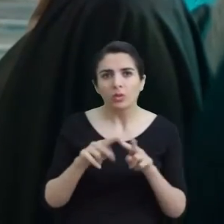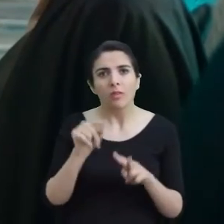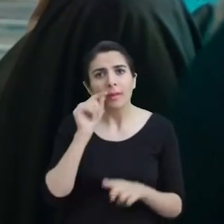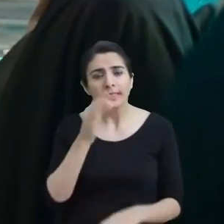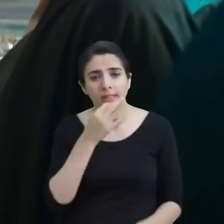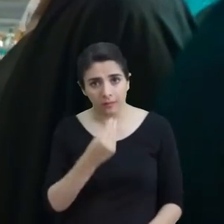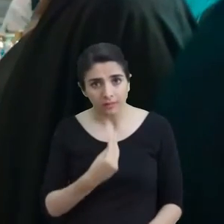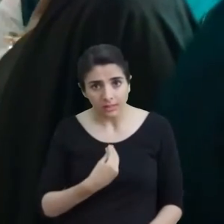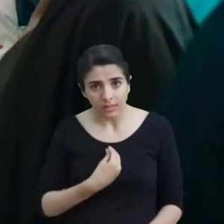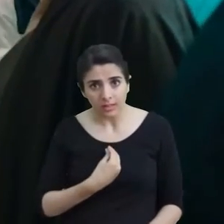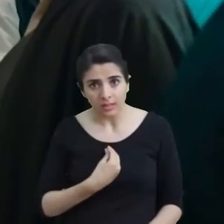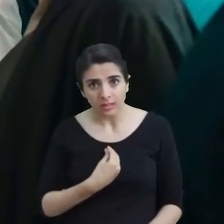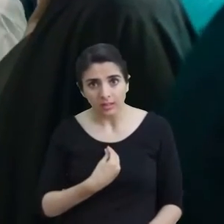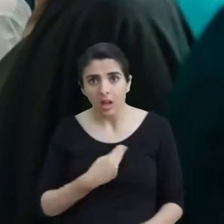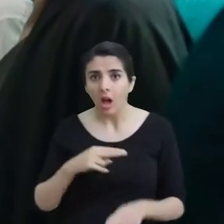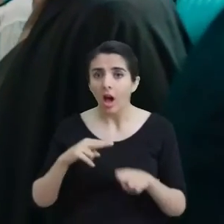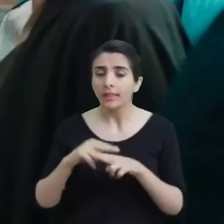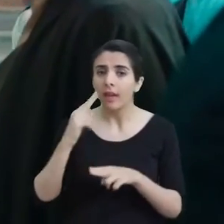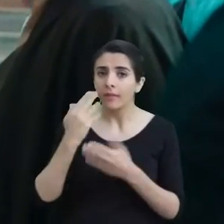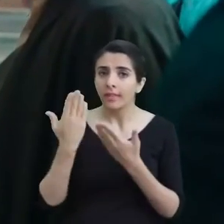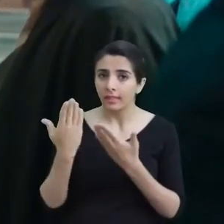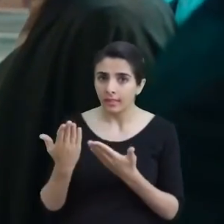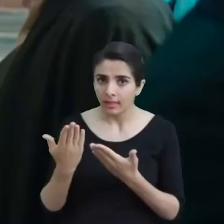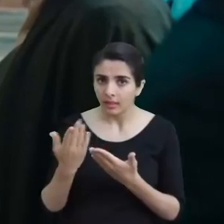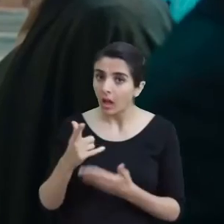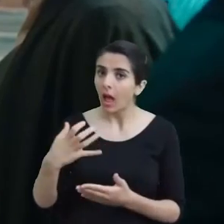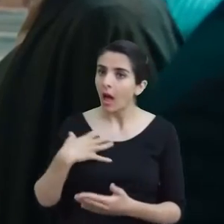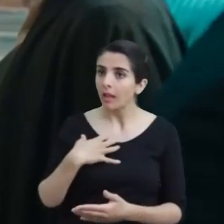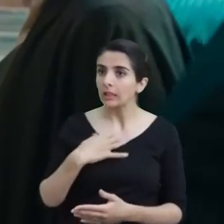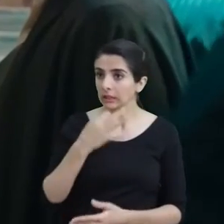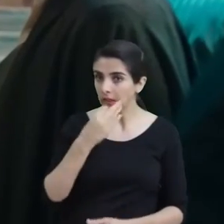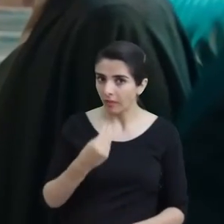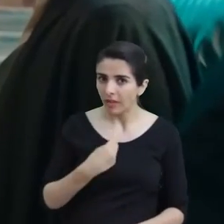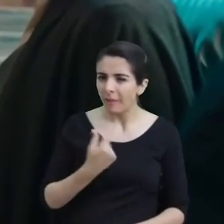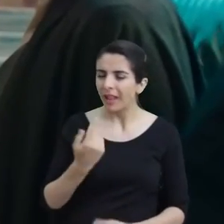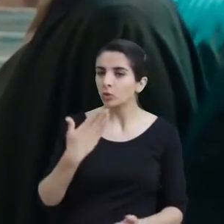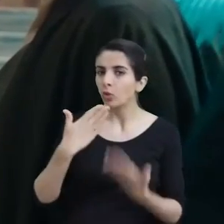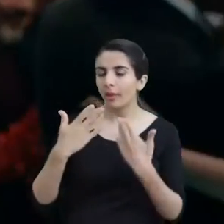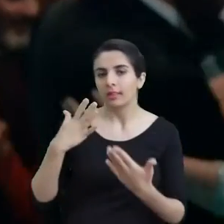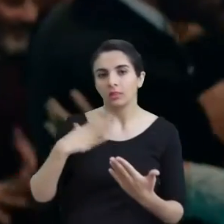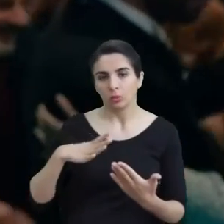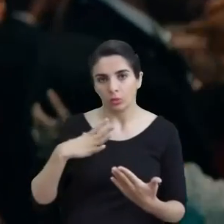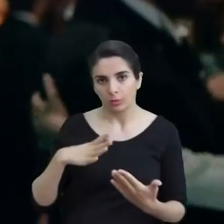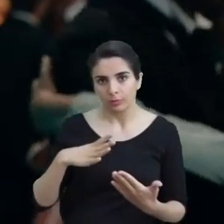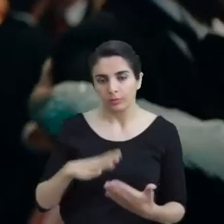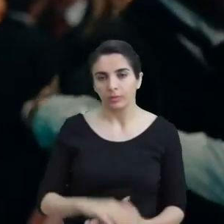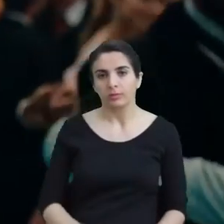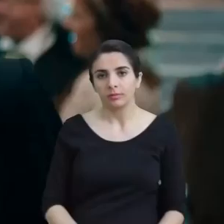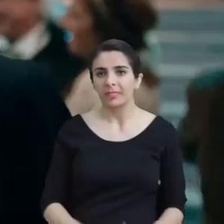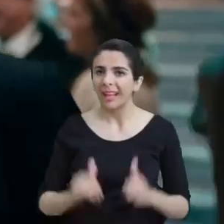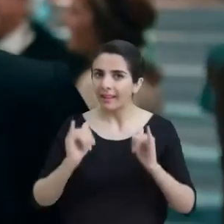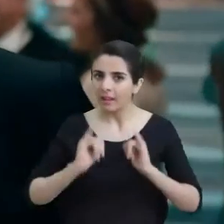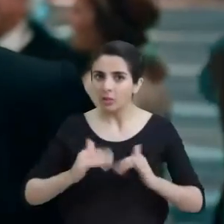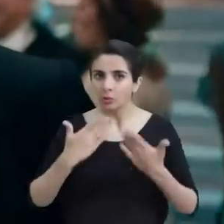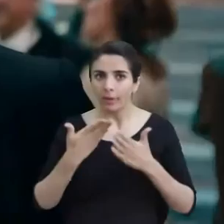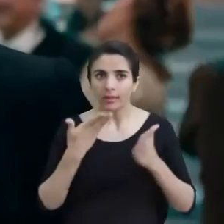eğer müsaade ederseniz, Kadı Efendi ile tabii kendileri uygun görürse birkaç kelam etmek isterim.